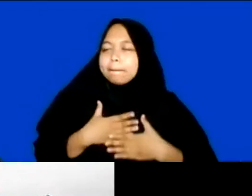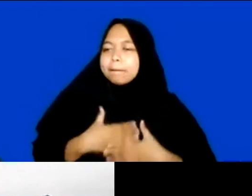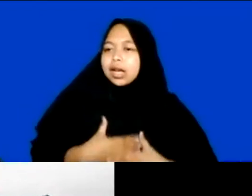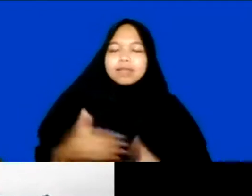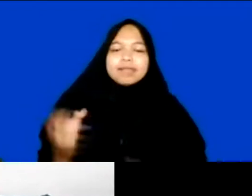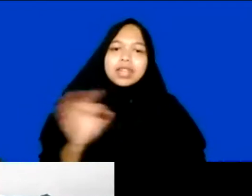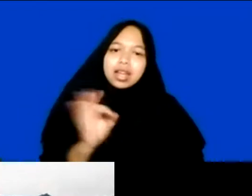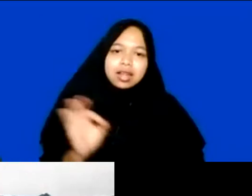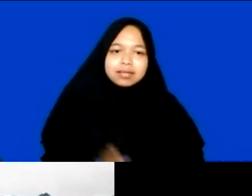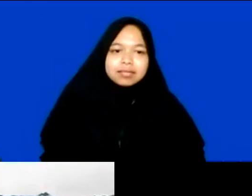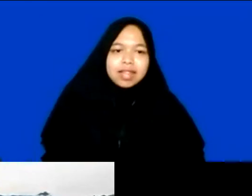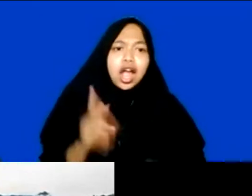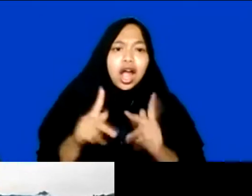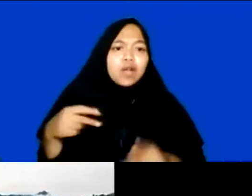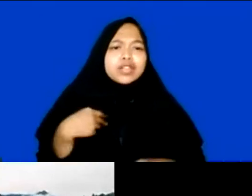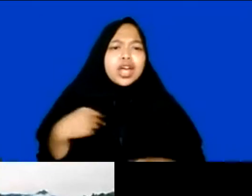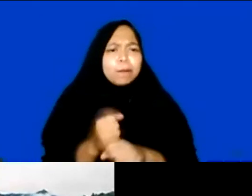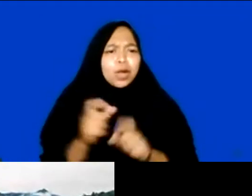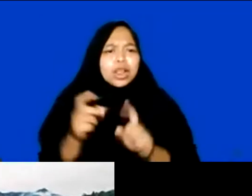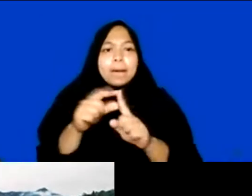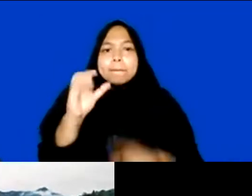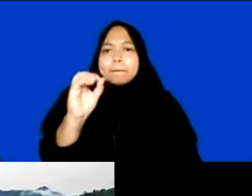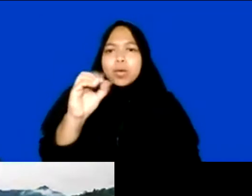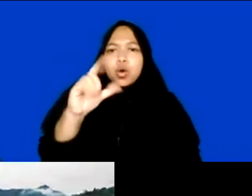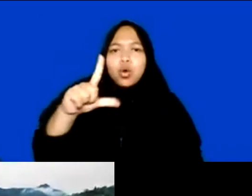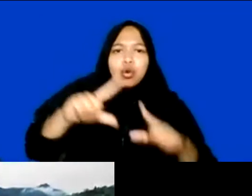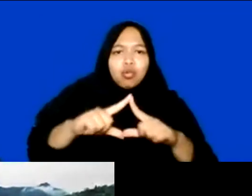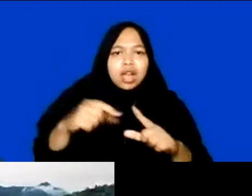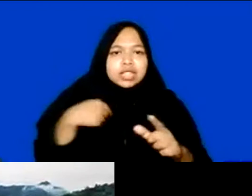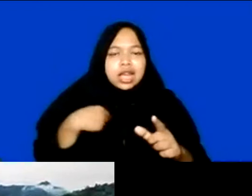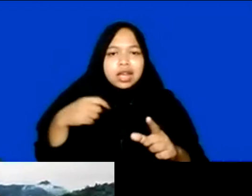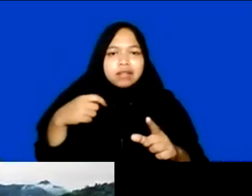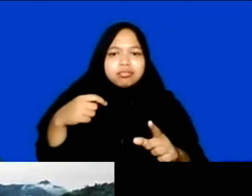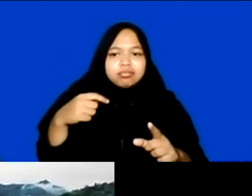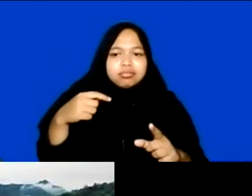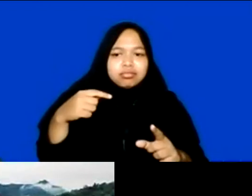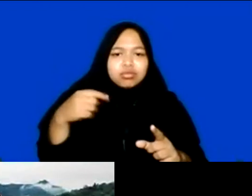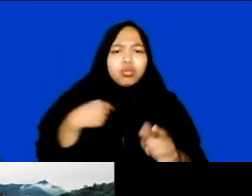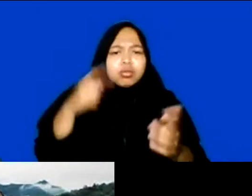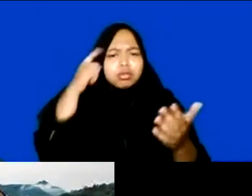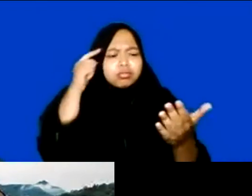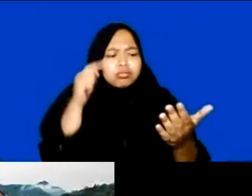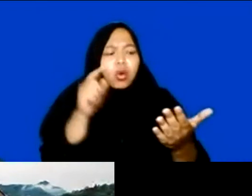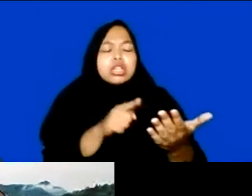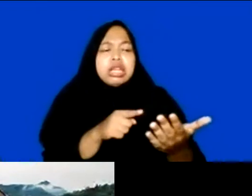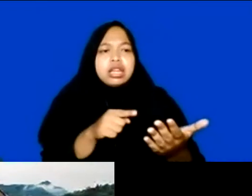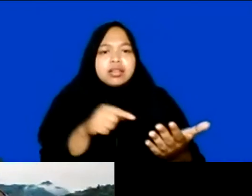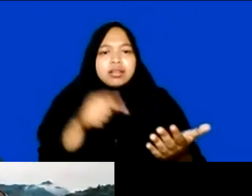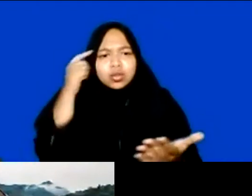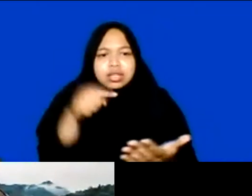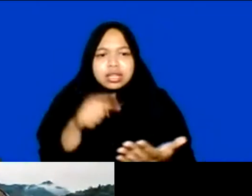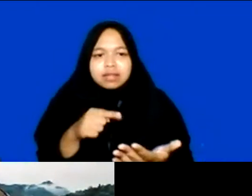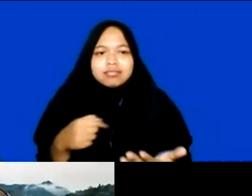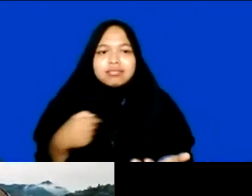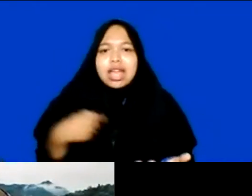tuh kayak bikin polanya aja itu suka main kira-kira aja gitu. Kayak segini nih. Nah,